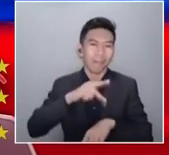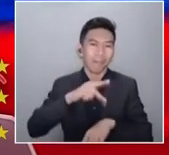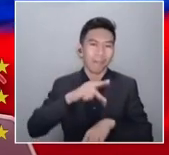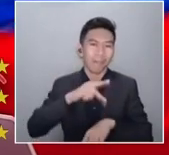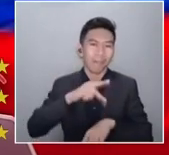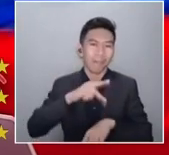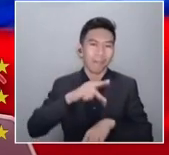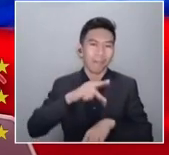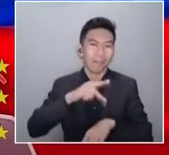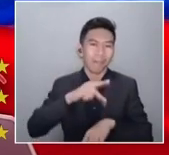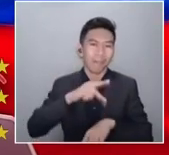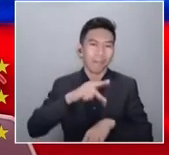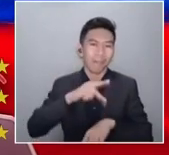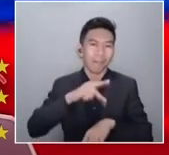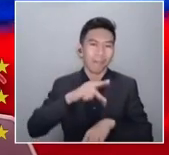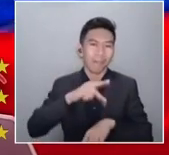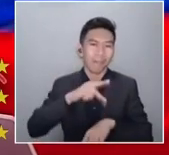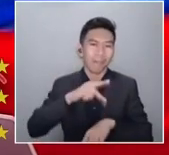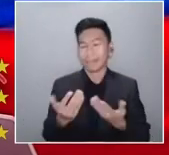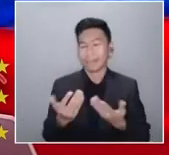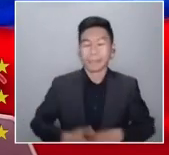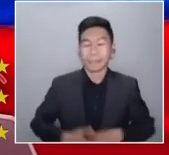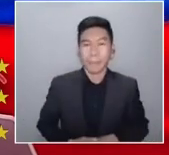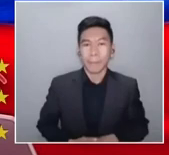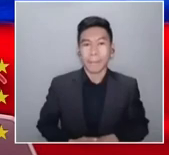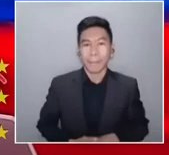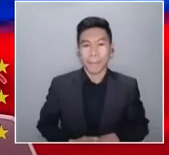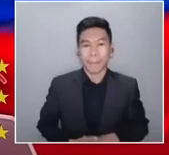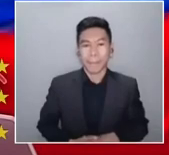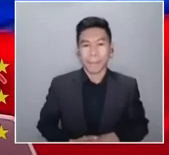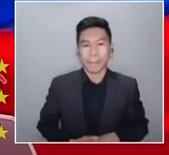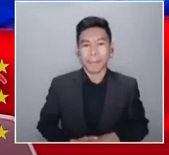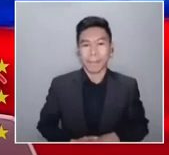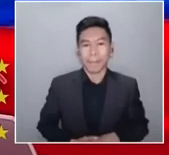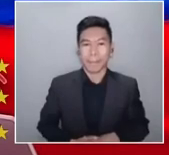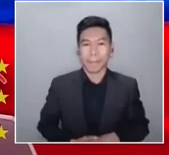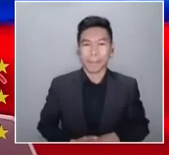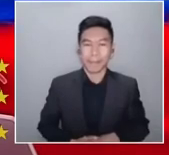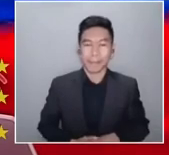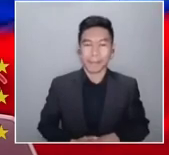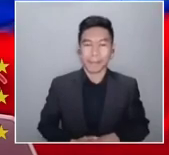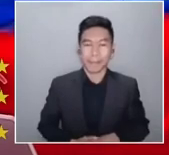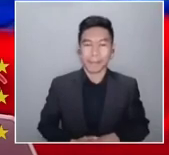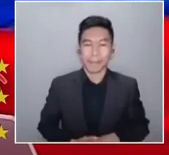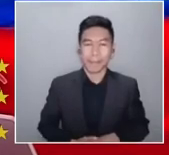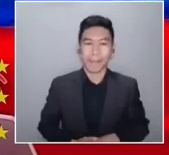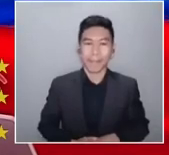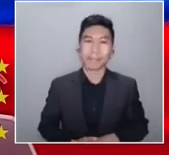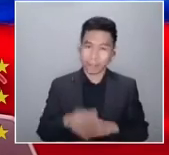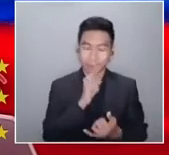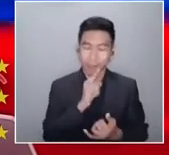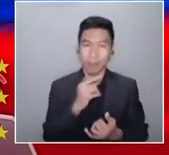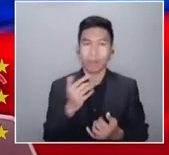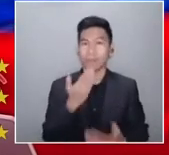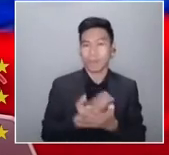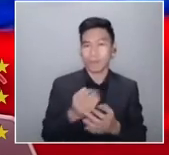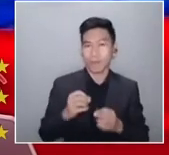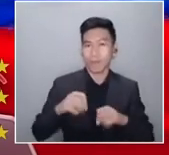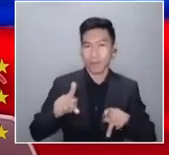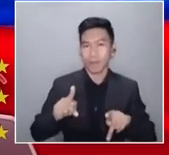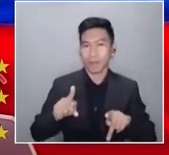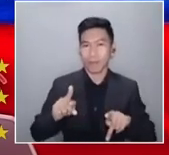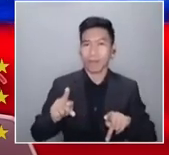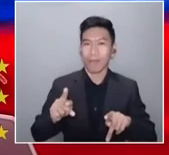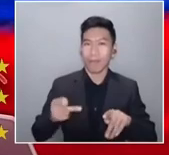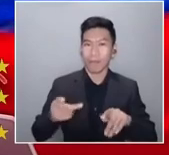kung napaka malaki pong pagkakataon itong nabigay nyo sa amin, na magbigay ng ibang panukala